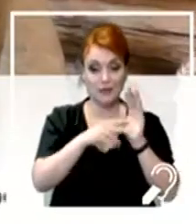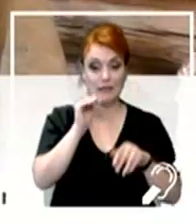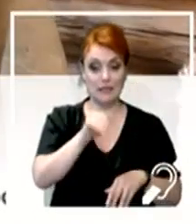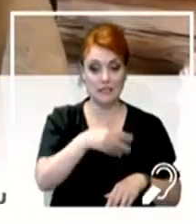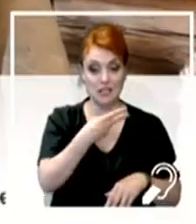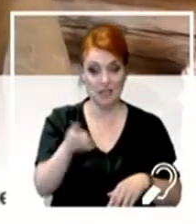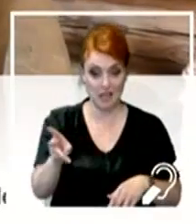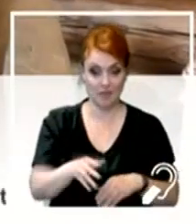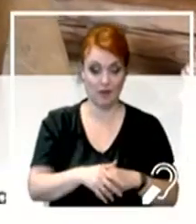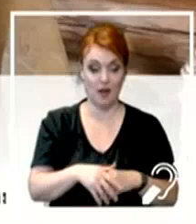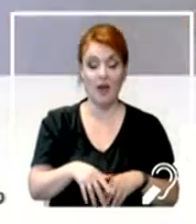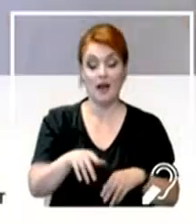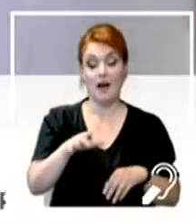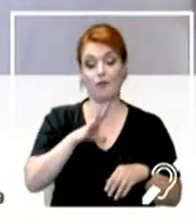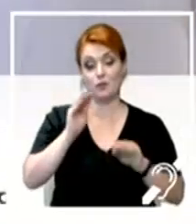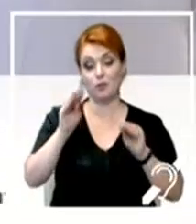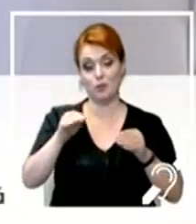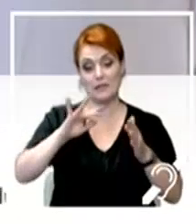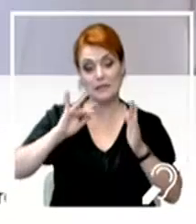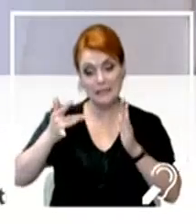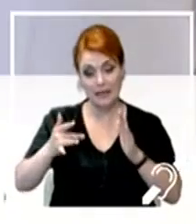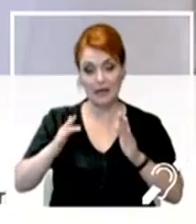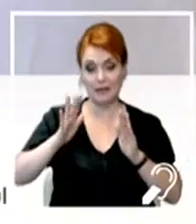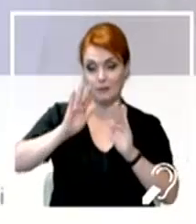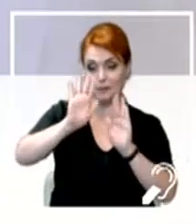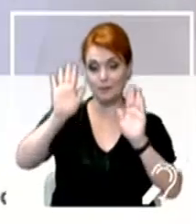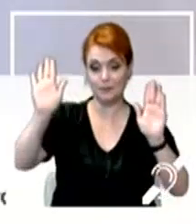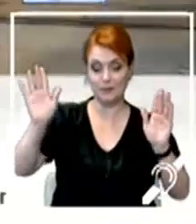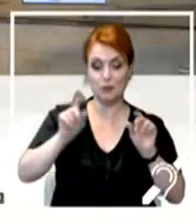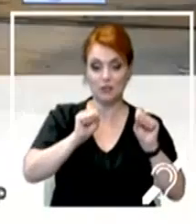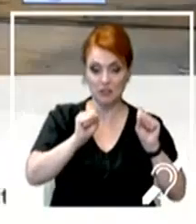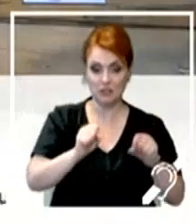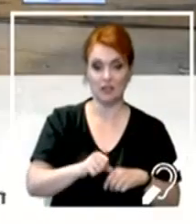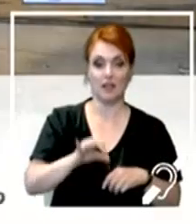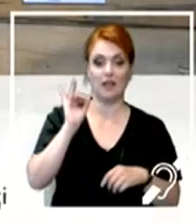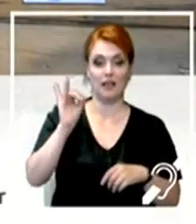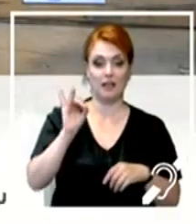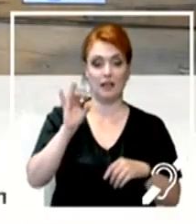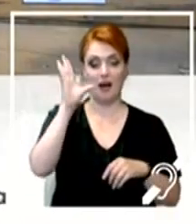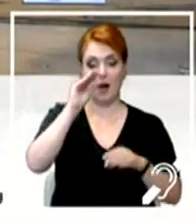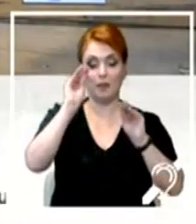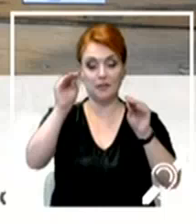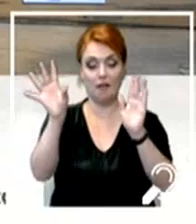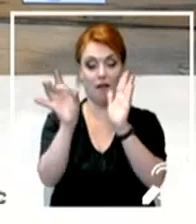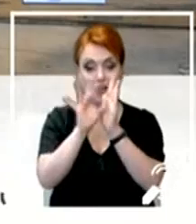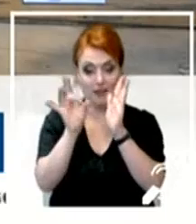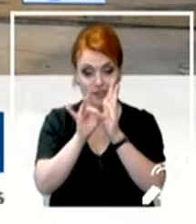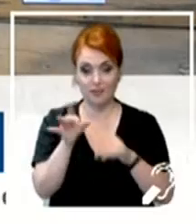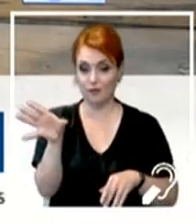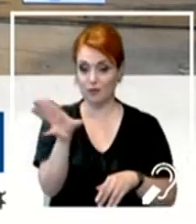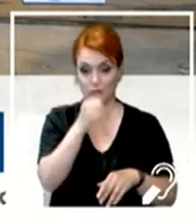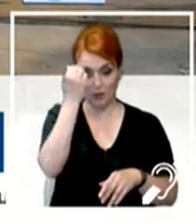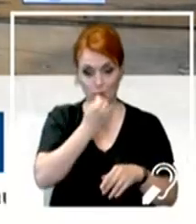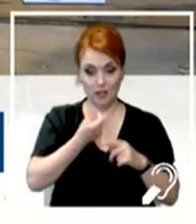sisteme de iluminare. La inaugurare au participat și oficiali de rang înalt. Ne bucurăm să găsim aici